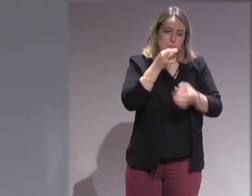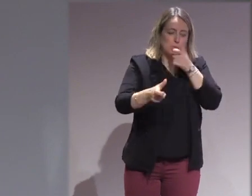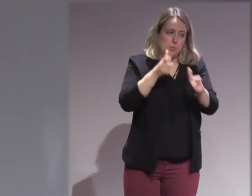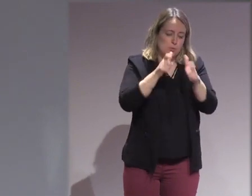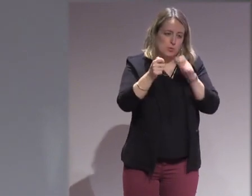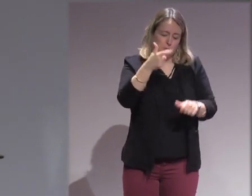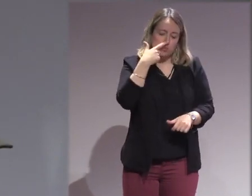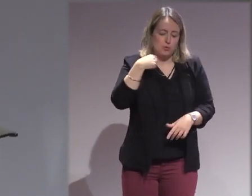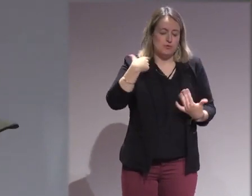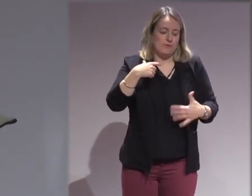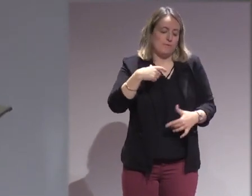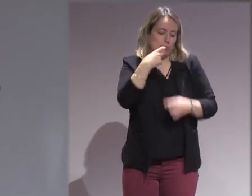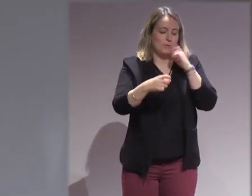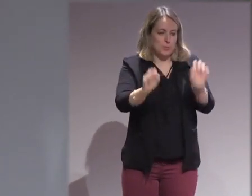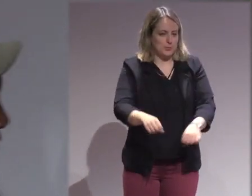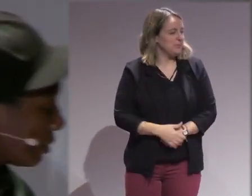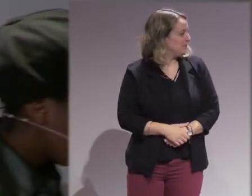dérangeantes.